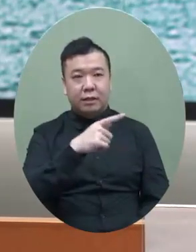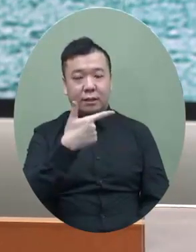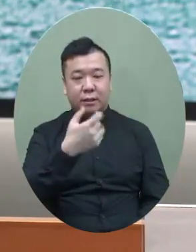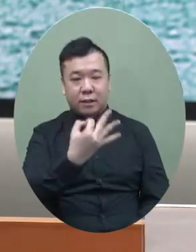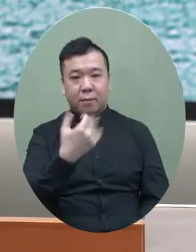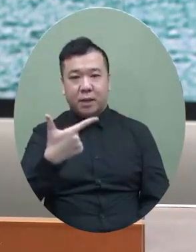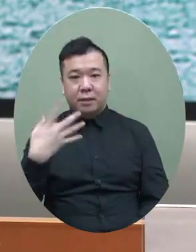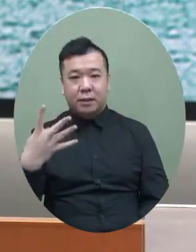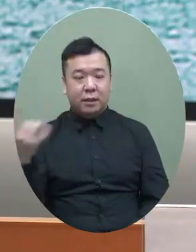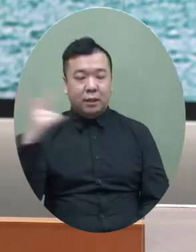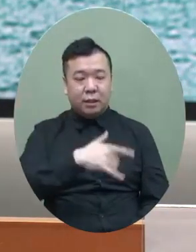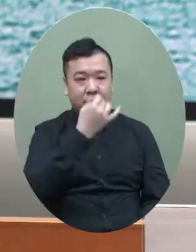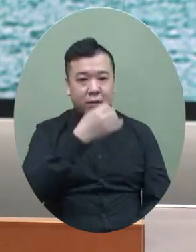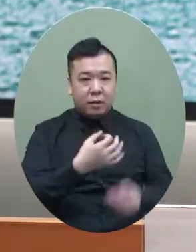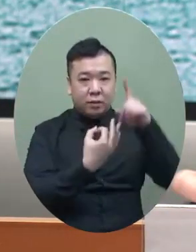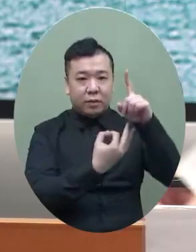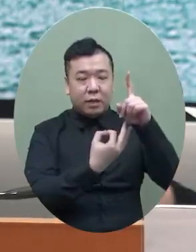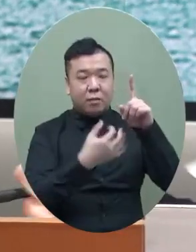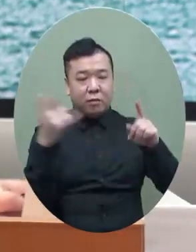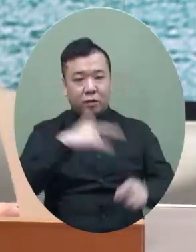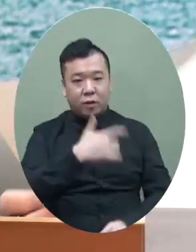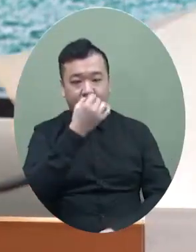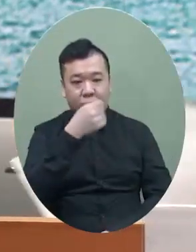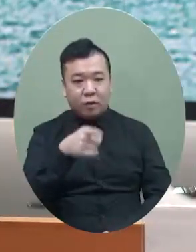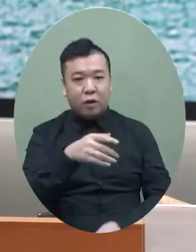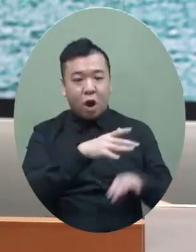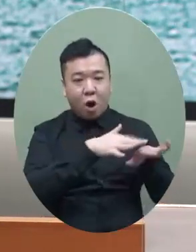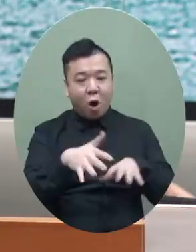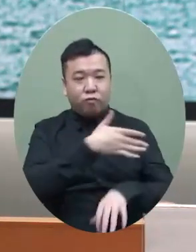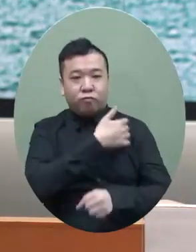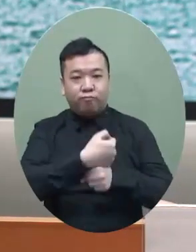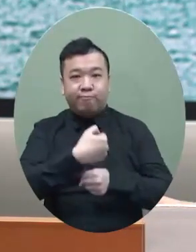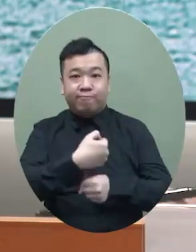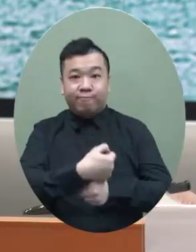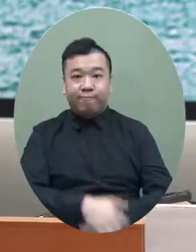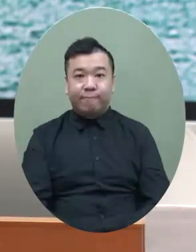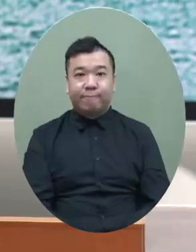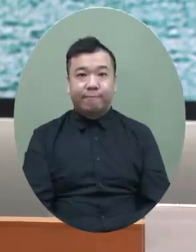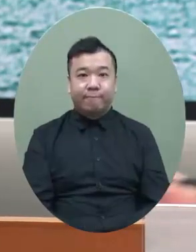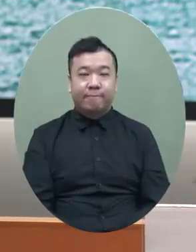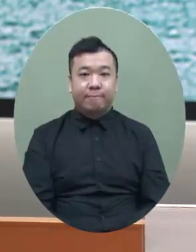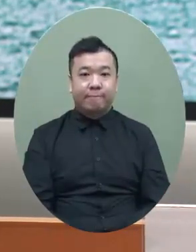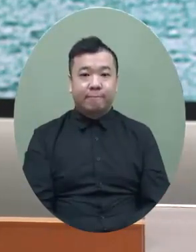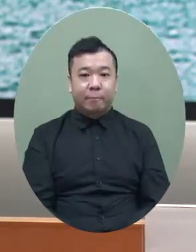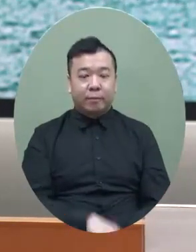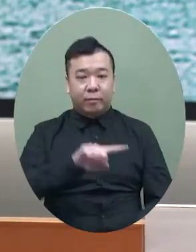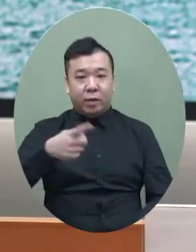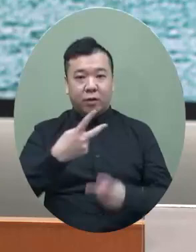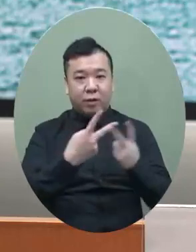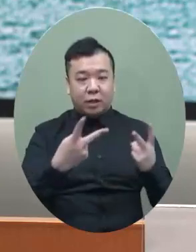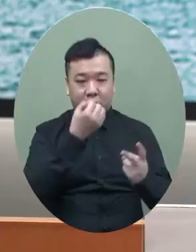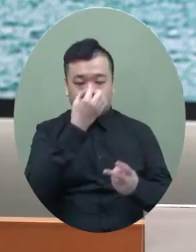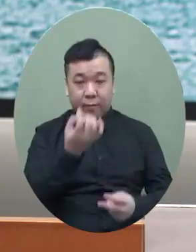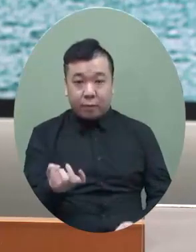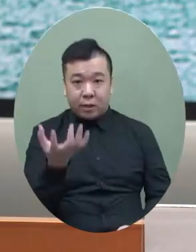1月4號到港，係海員嚟嘅。咁就另外嗰22宗本地個